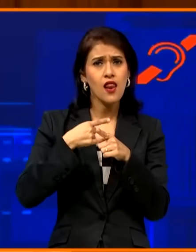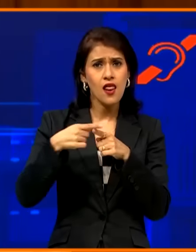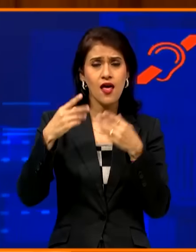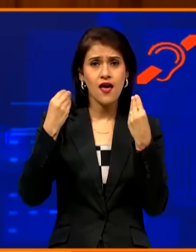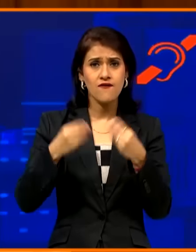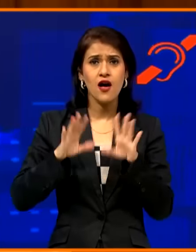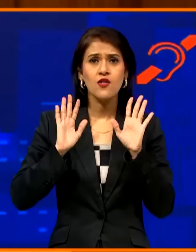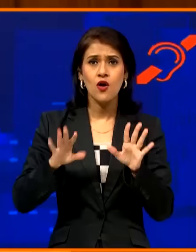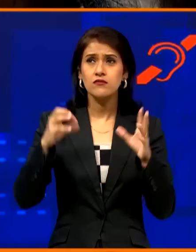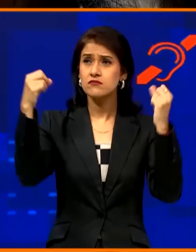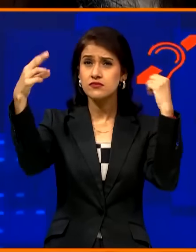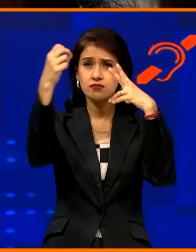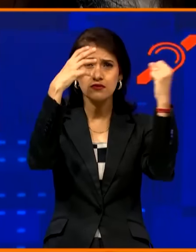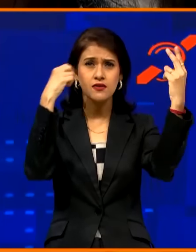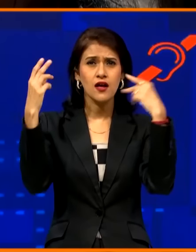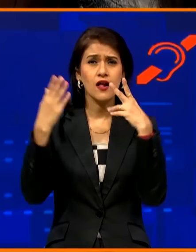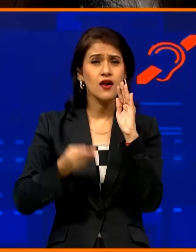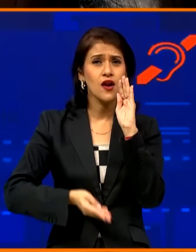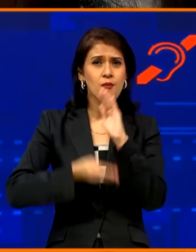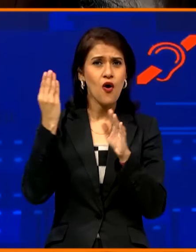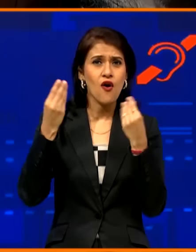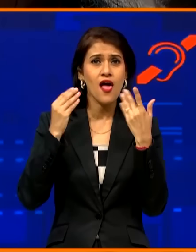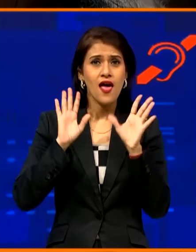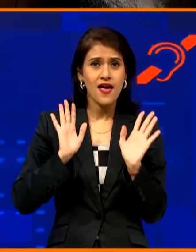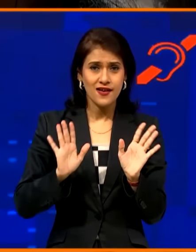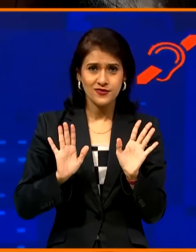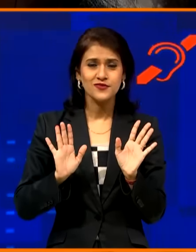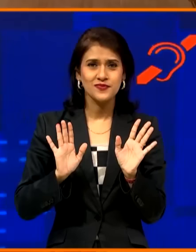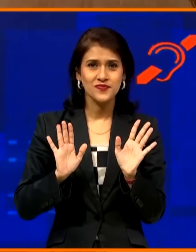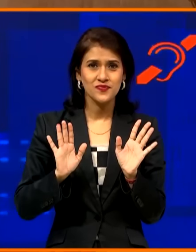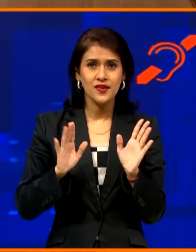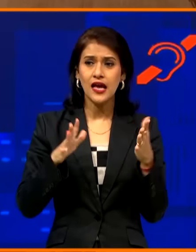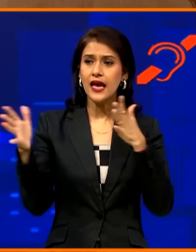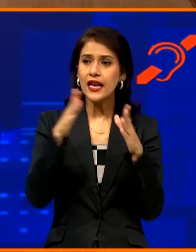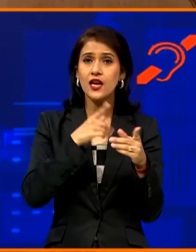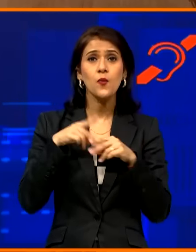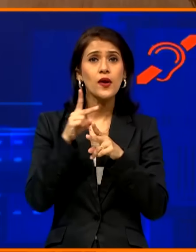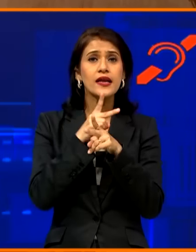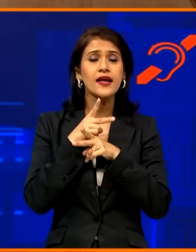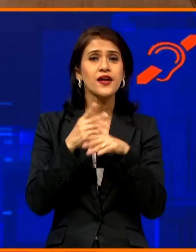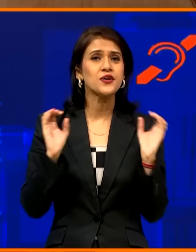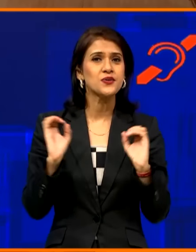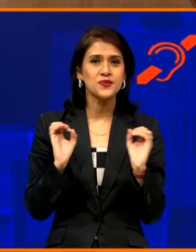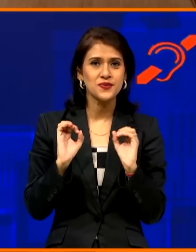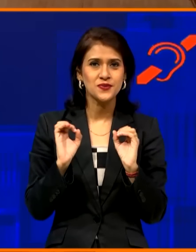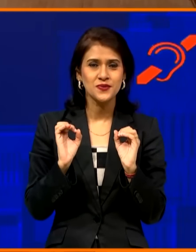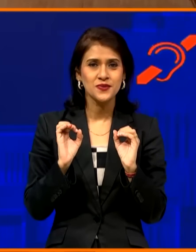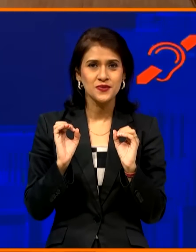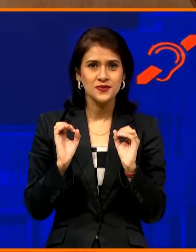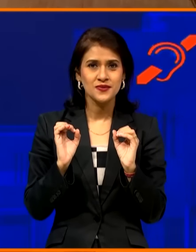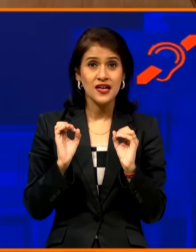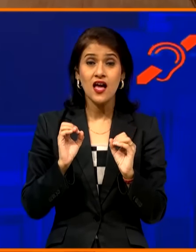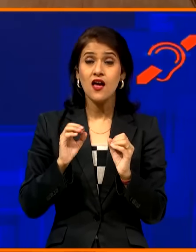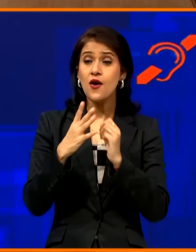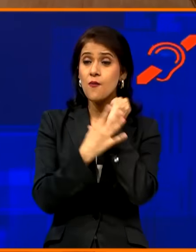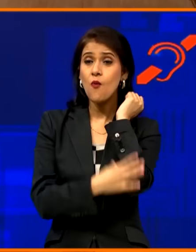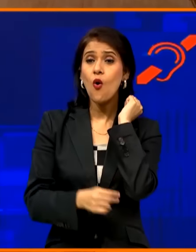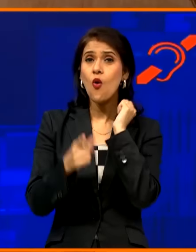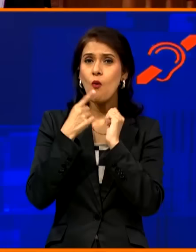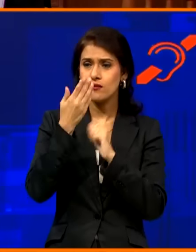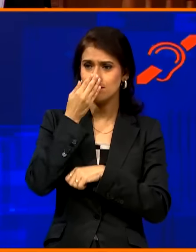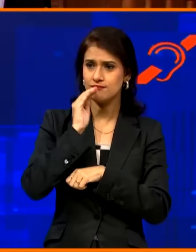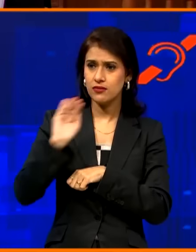से ज्यादा रोशनी करी जाएगी जिस शादी में एनवायरमेंट का ध्यान नहीं रखा जाएगा जिस शादी में गरीब की गुरबत